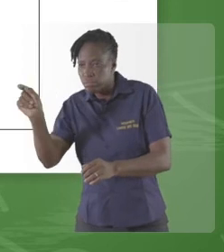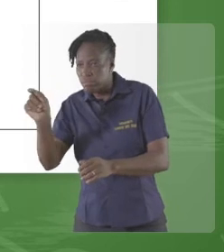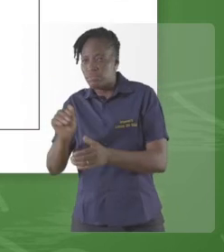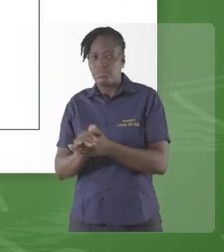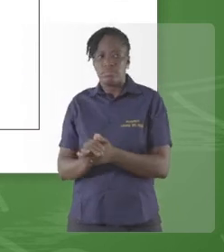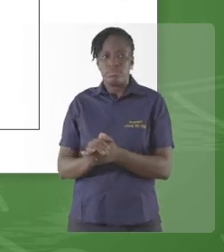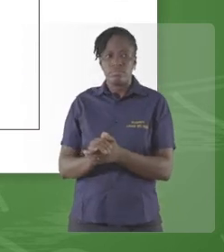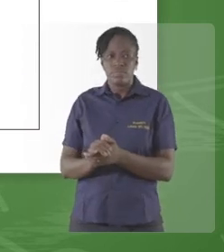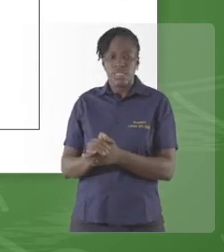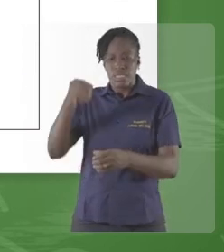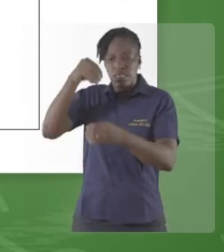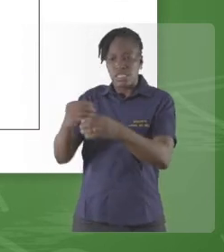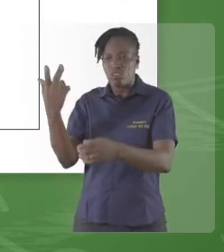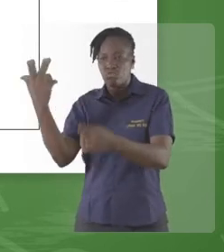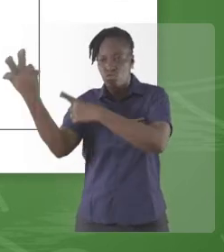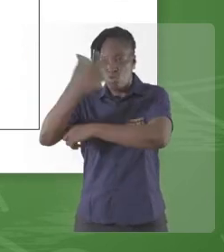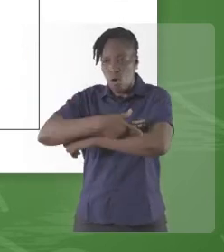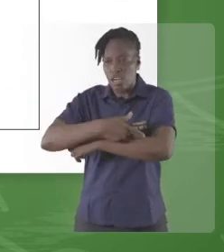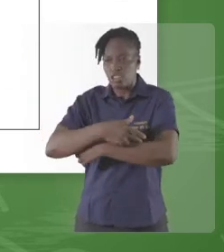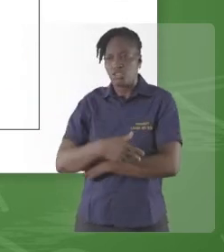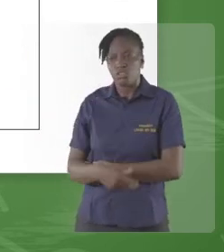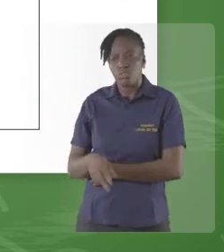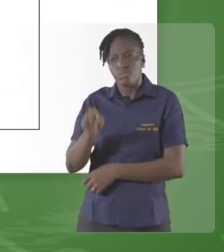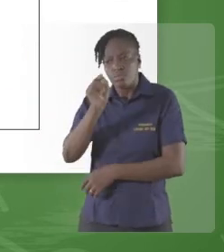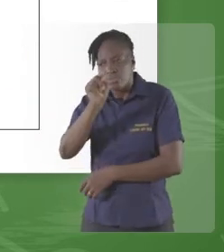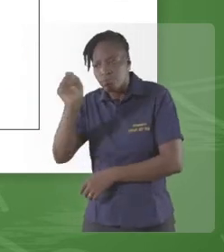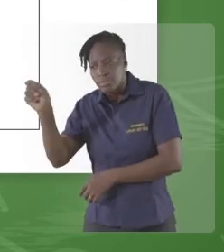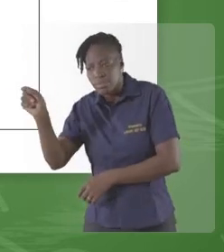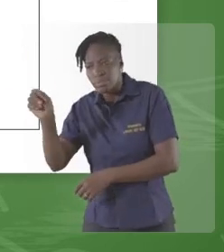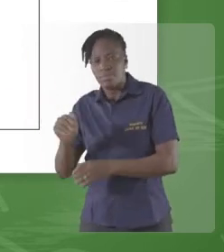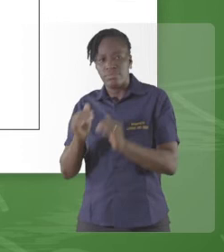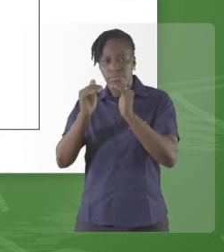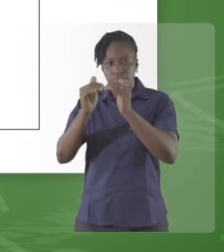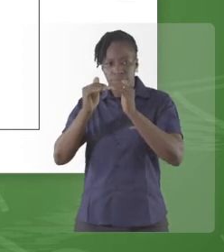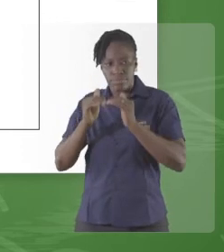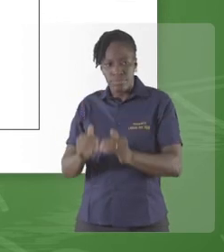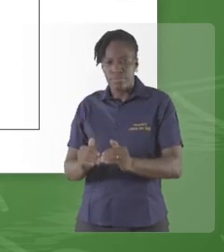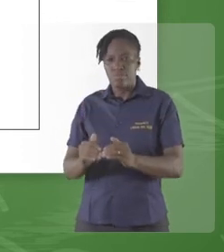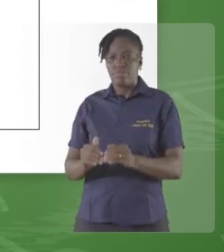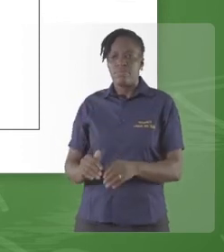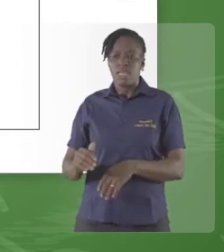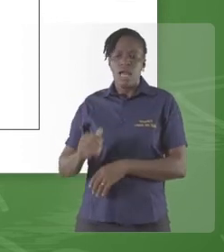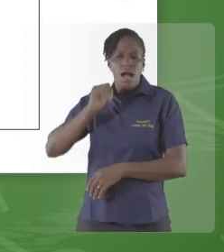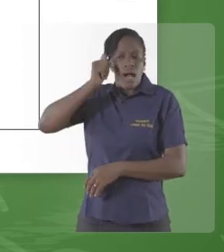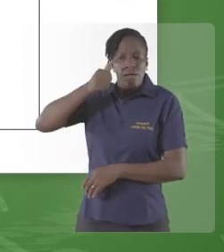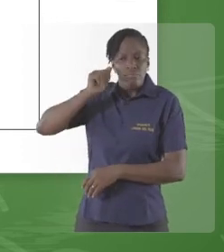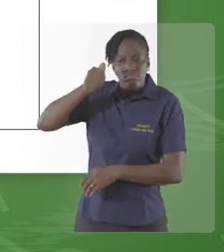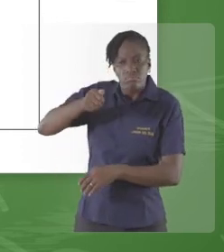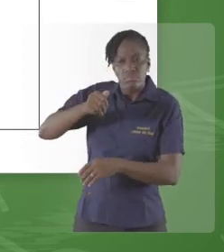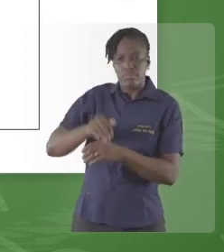lendemain. Dans 3 jours devient 3 jours plus tard.